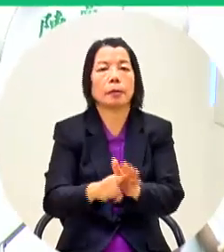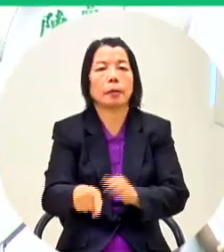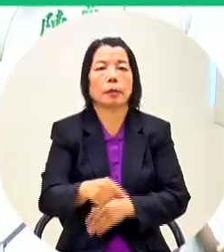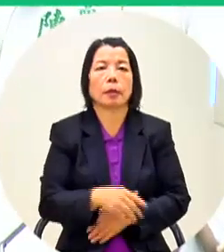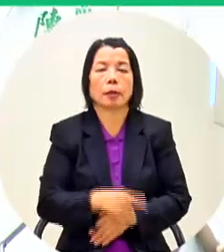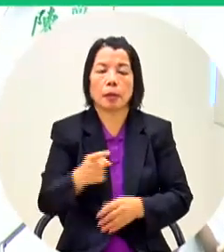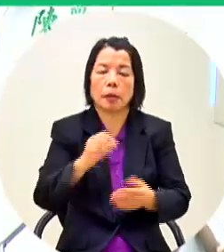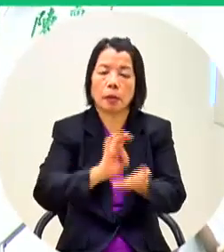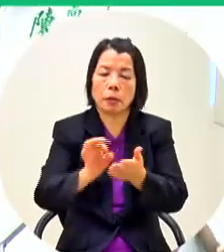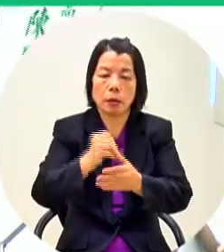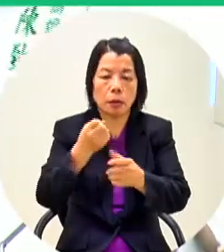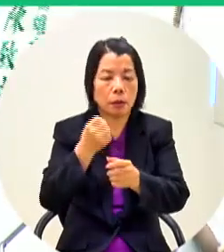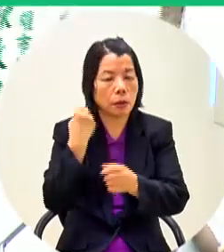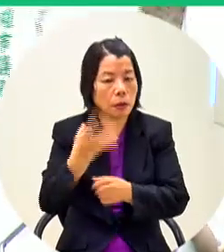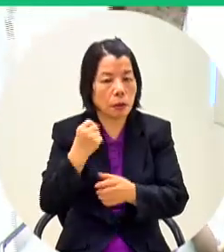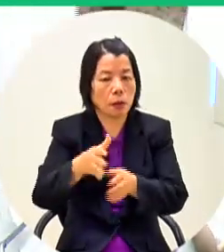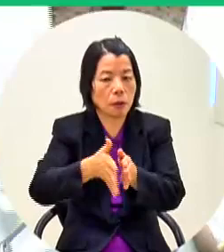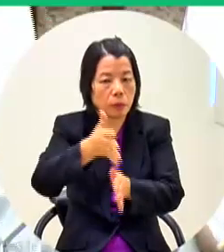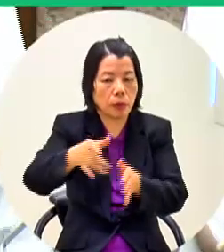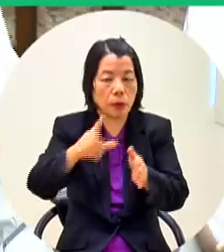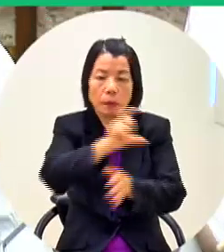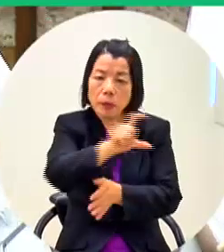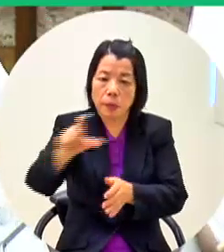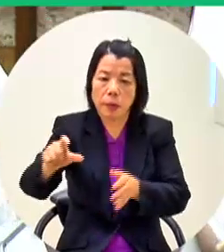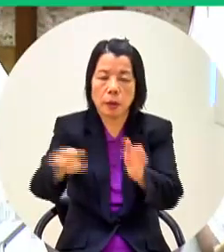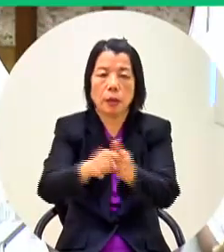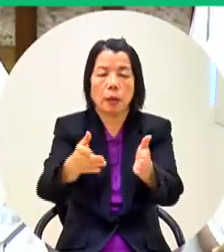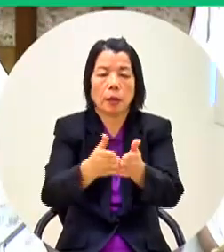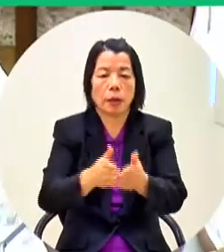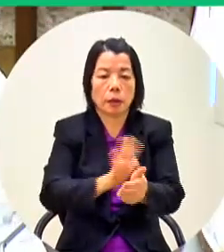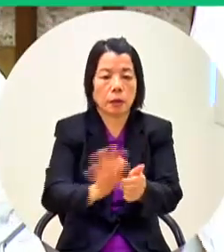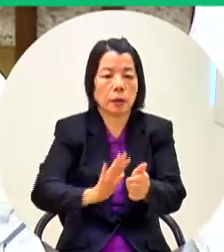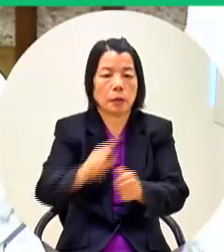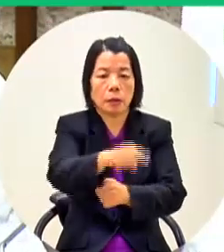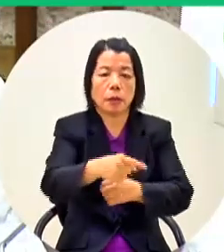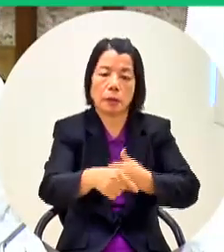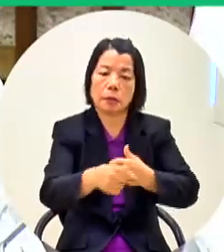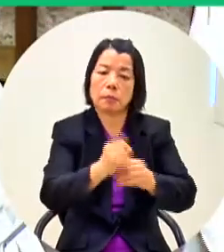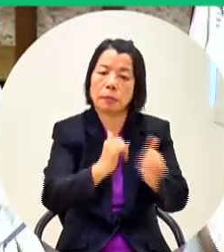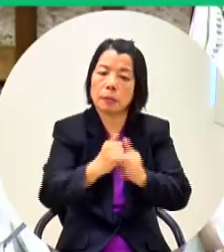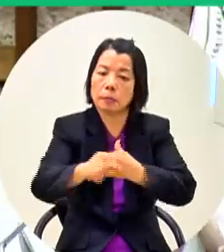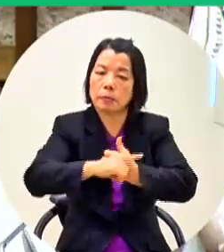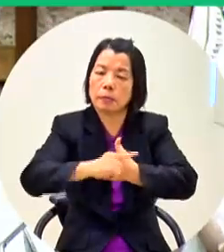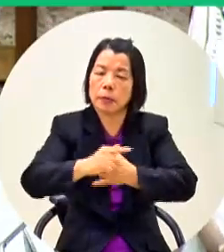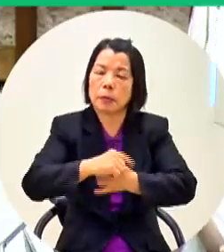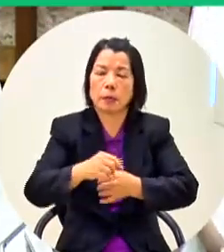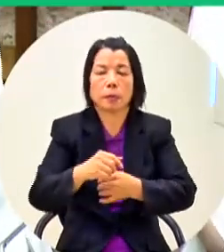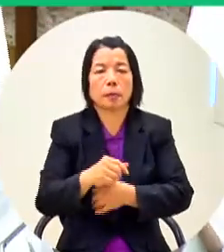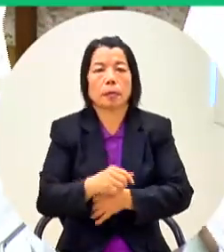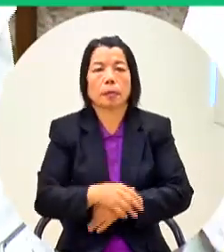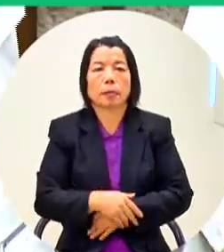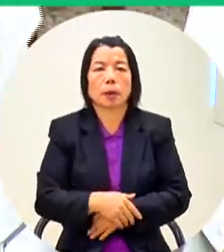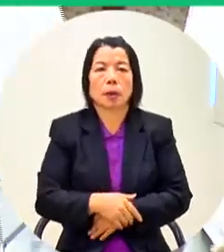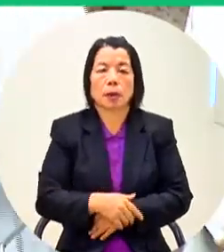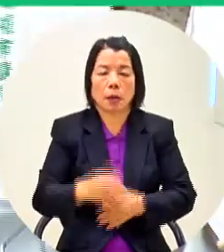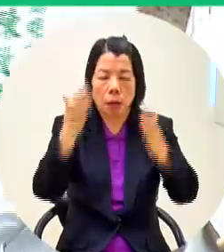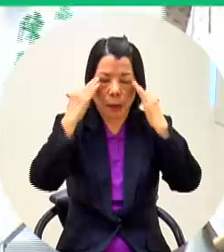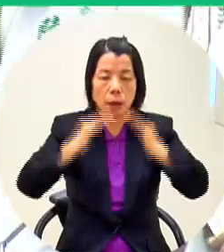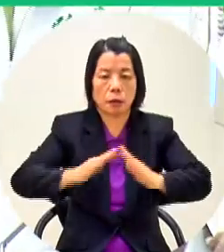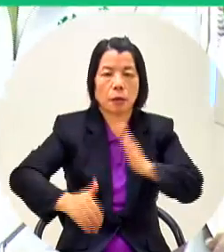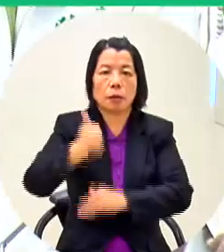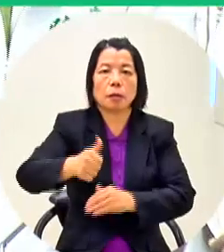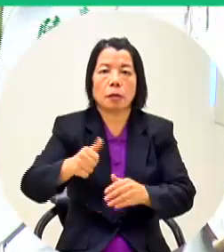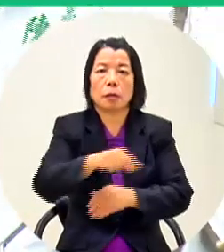词来制造人民的恐慌，把人民恐慌拉到最极限。韩市长，将帅无能累死三